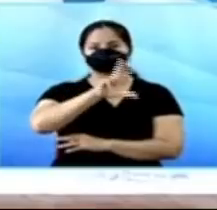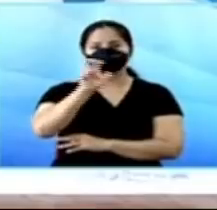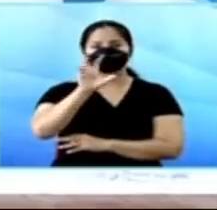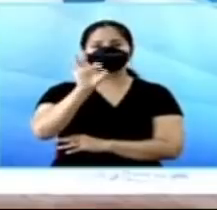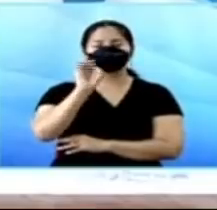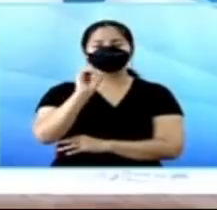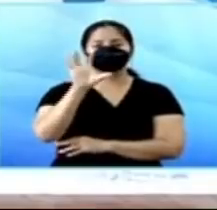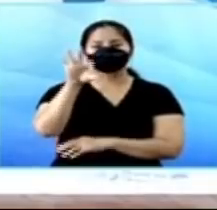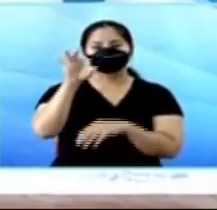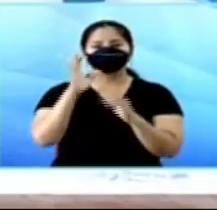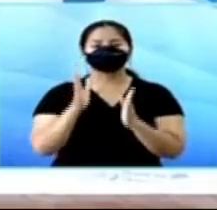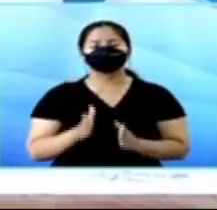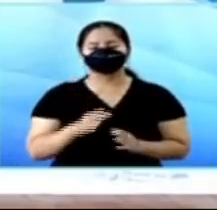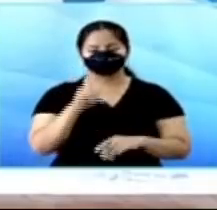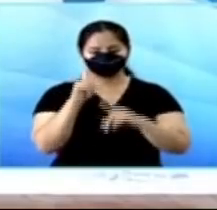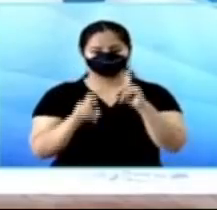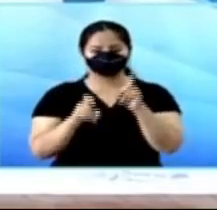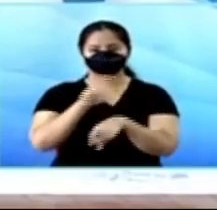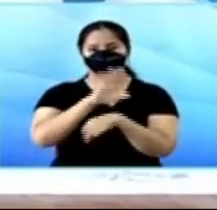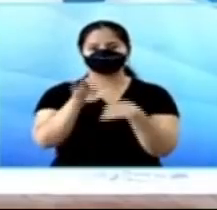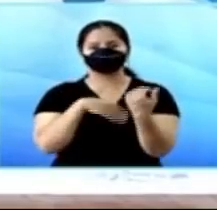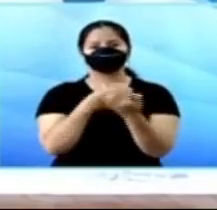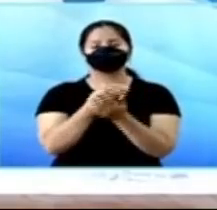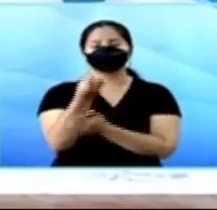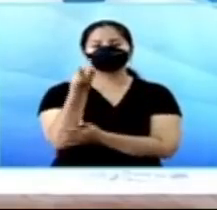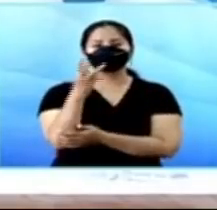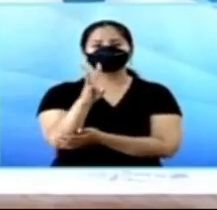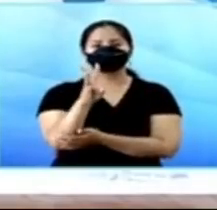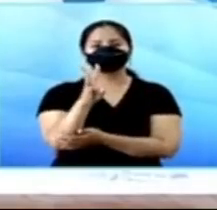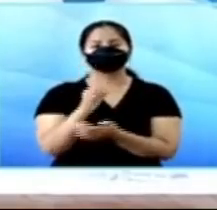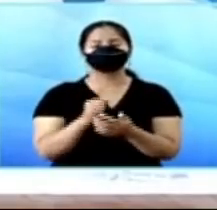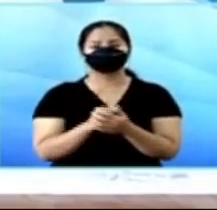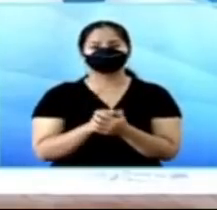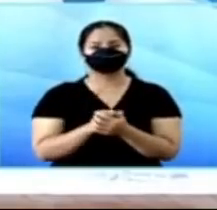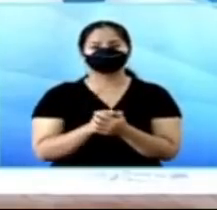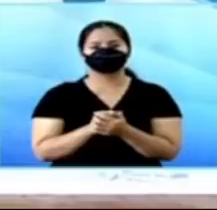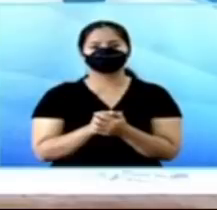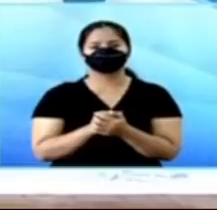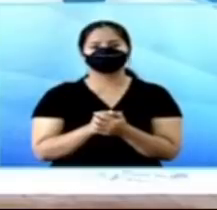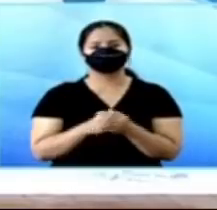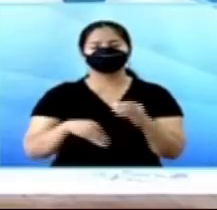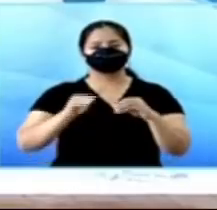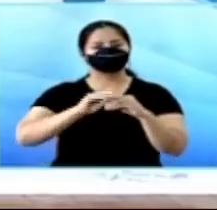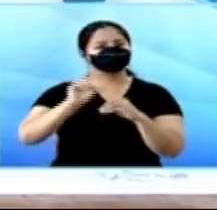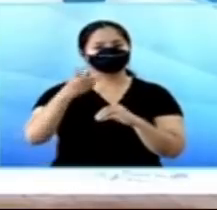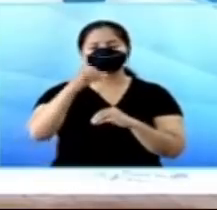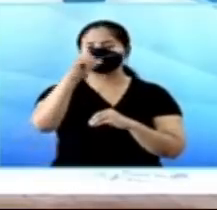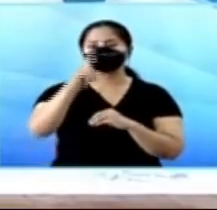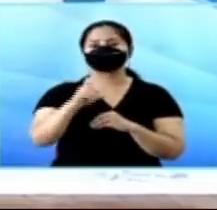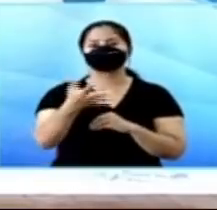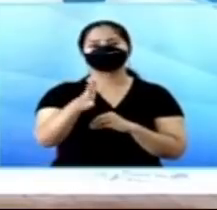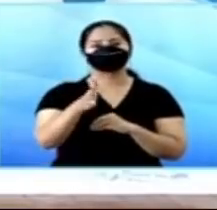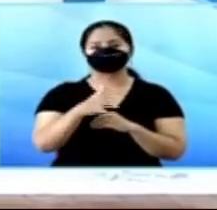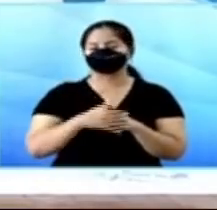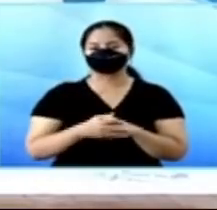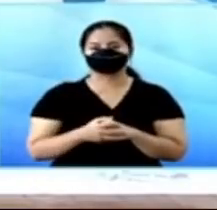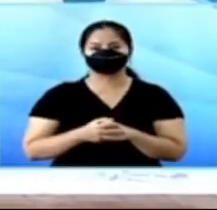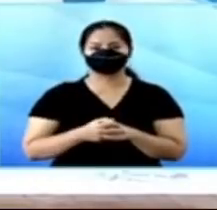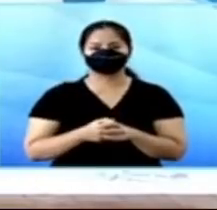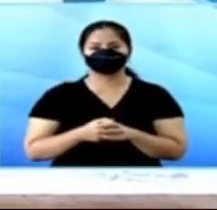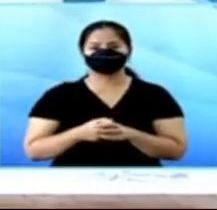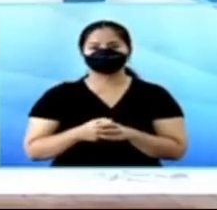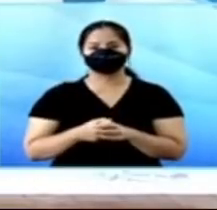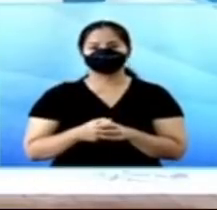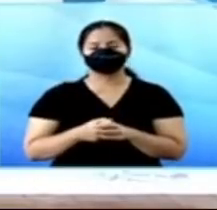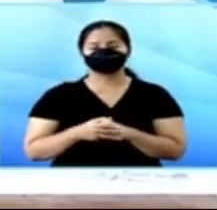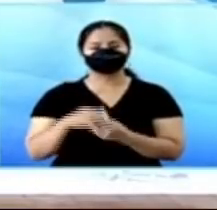19,399 คนเสียชีวิตยังอยู่ที่16และบ่มีการเสียชีวิตเพิ่มใหม่เข้ามาและการ